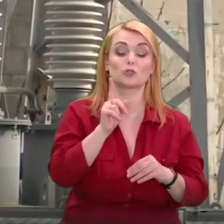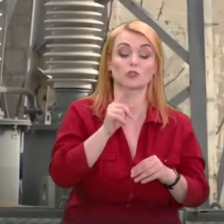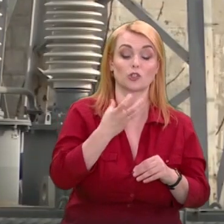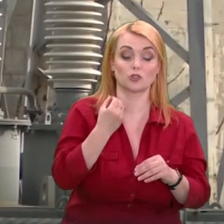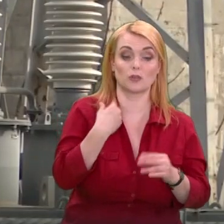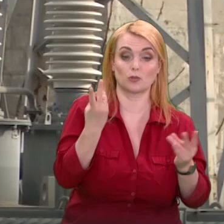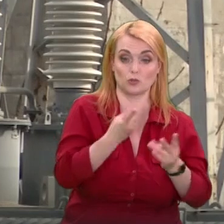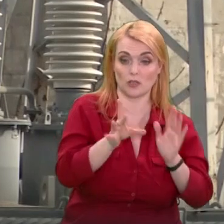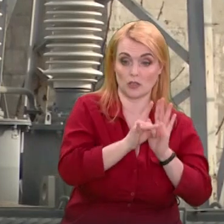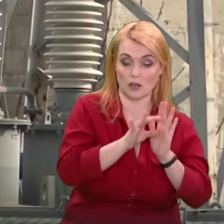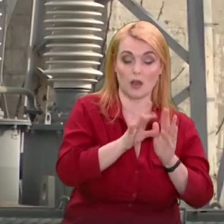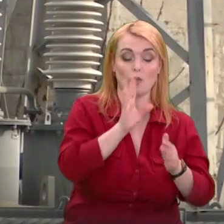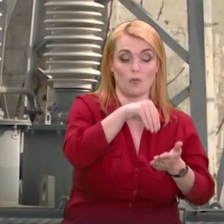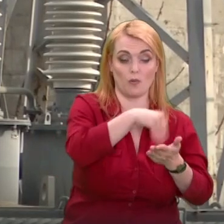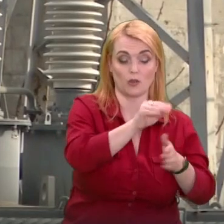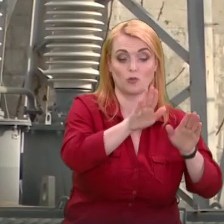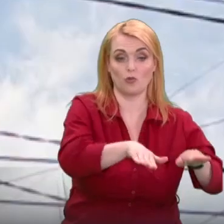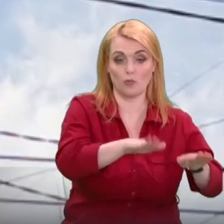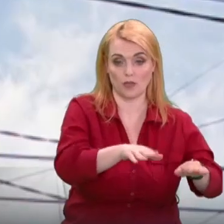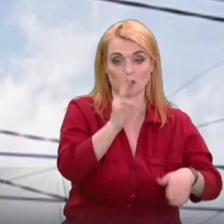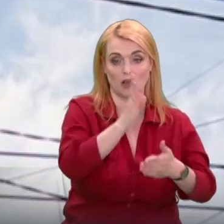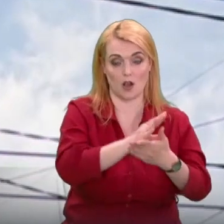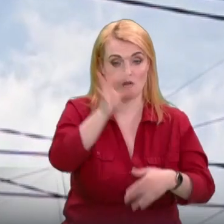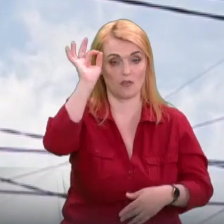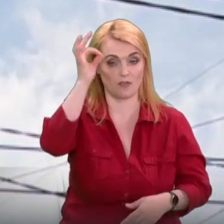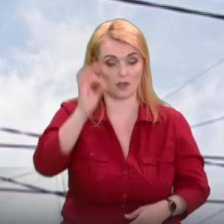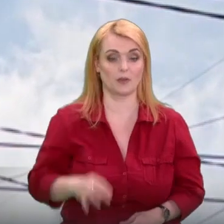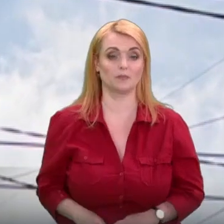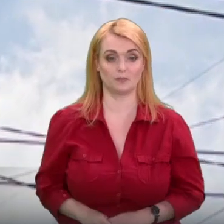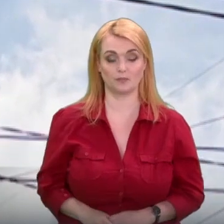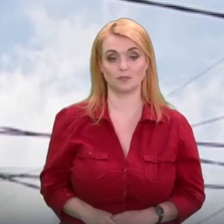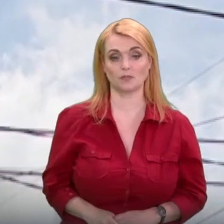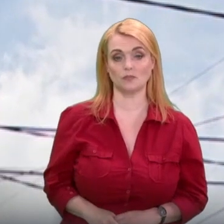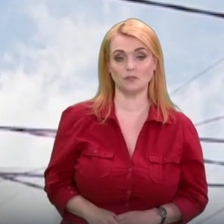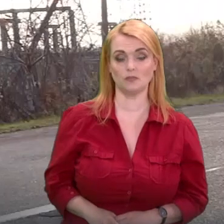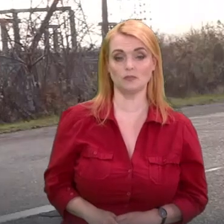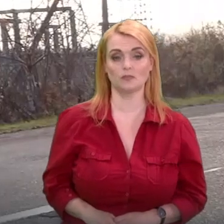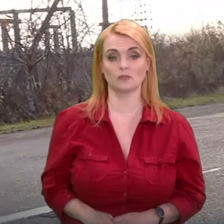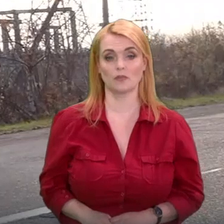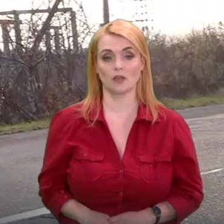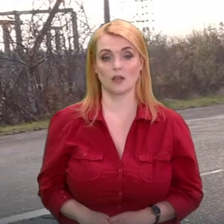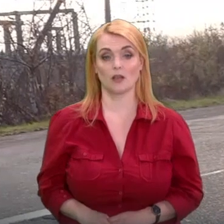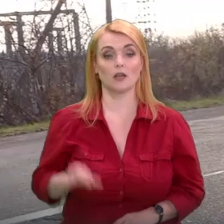către producătorii locali din surse regenerabile și de centrale electrice cu termoficare urbane.